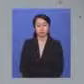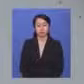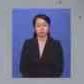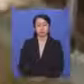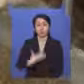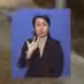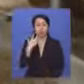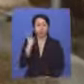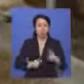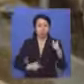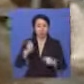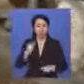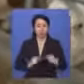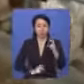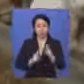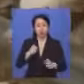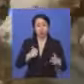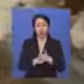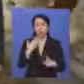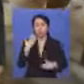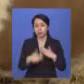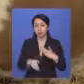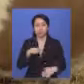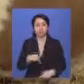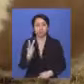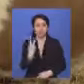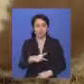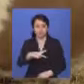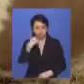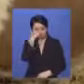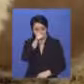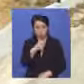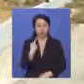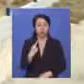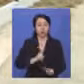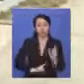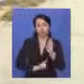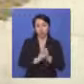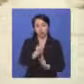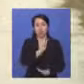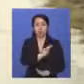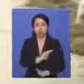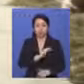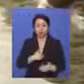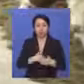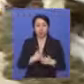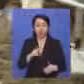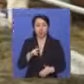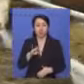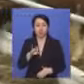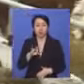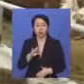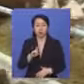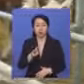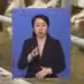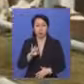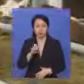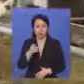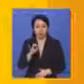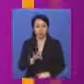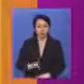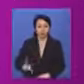5 молочных комплексов до конца 2020-го. Один из них запустили сегодня близ села Чапаева Кызылжарского